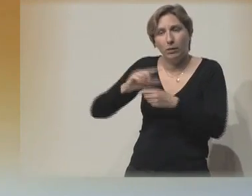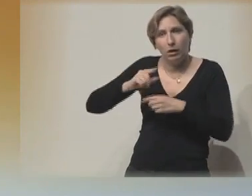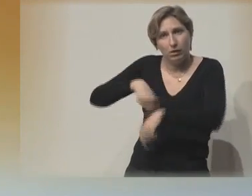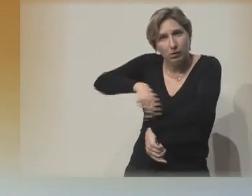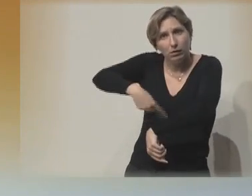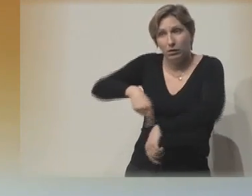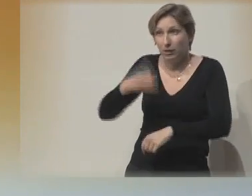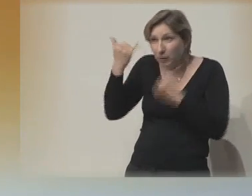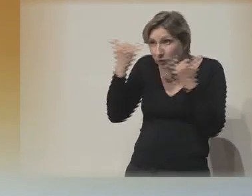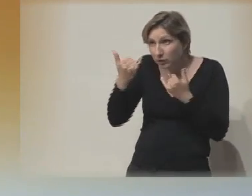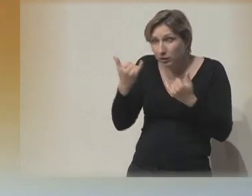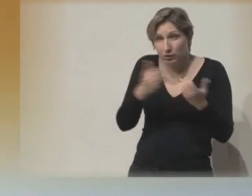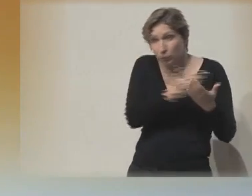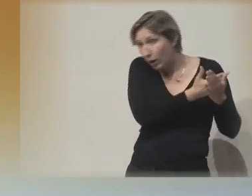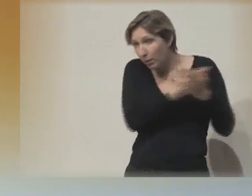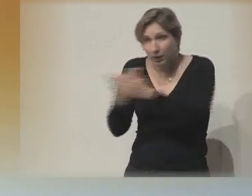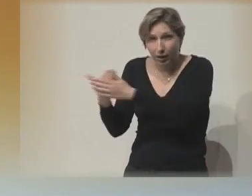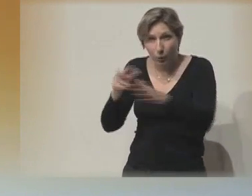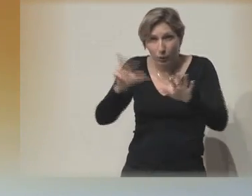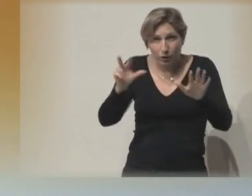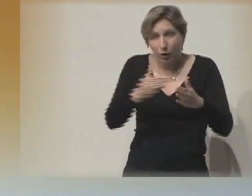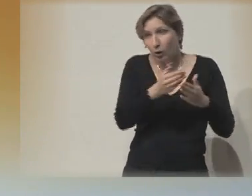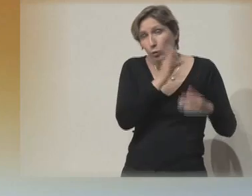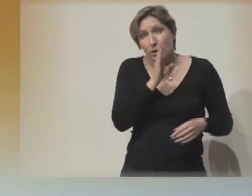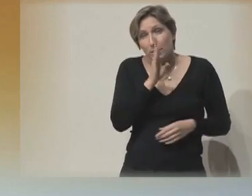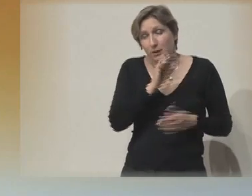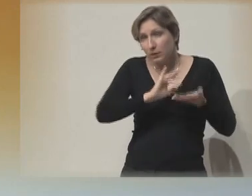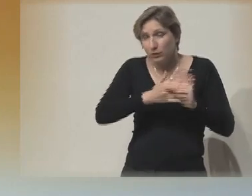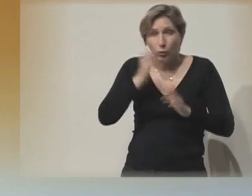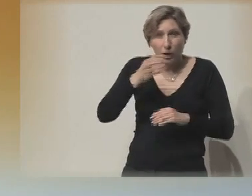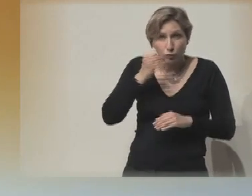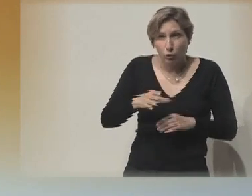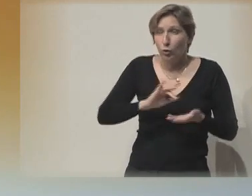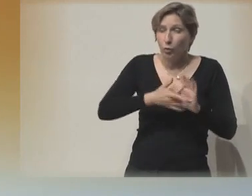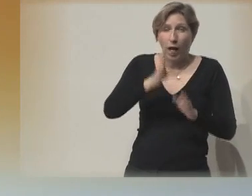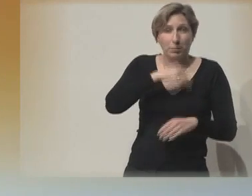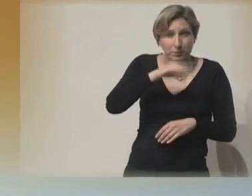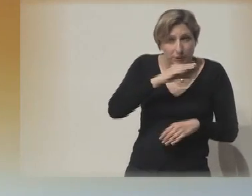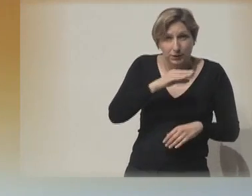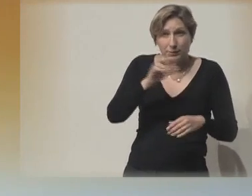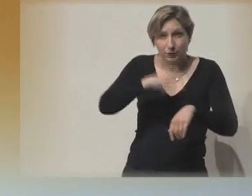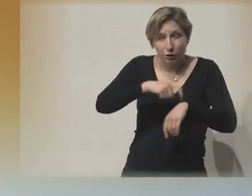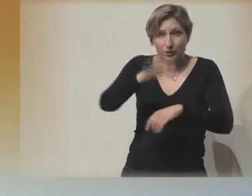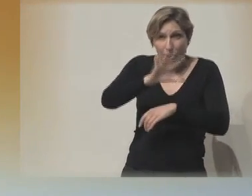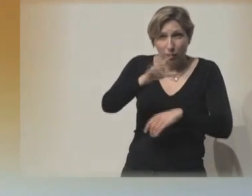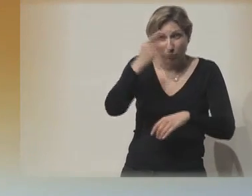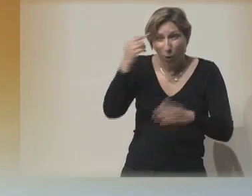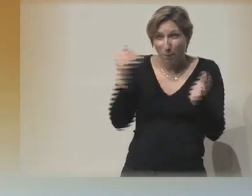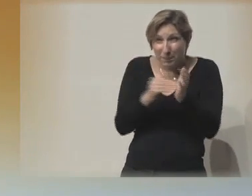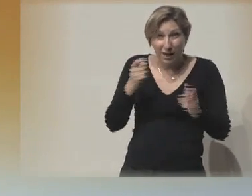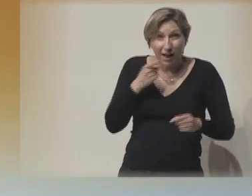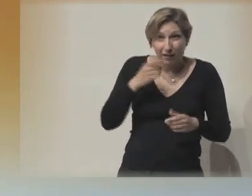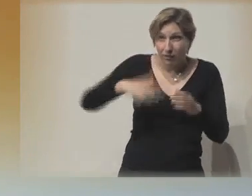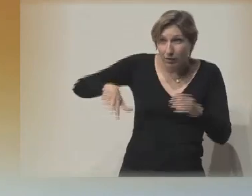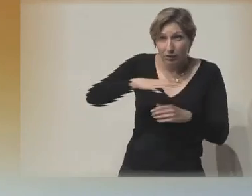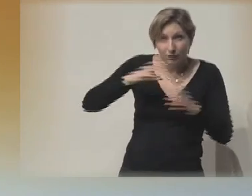ça tous les matins à 8 heures, tous les midis, tous les après-midi à 2 heures et toutes les après-midi à 5 heures pour les 1000 élèves d'un